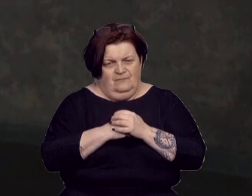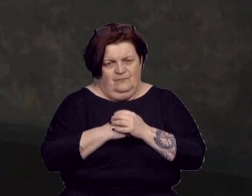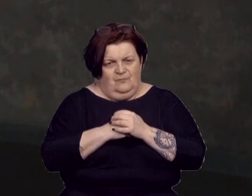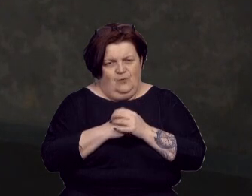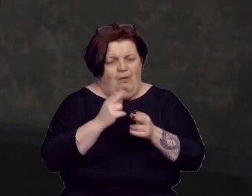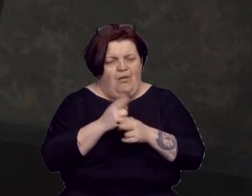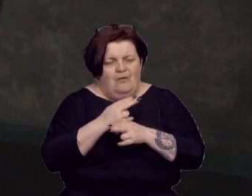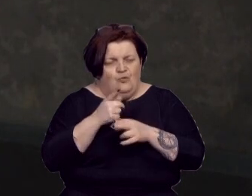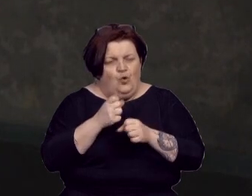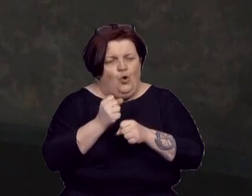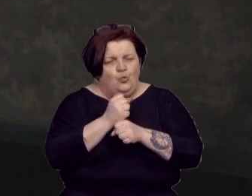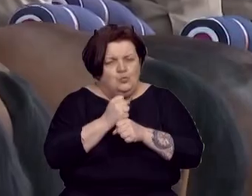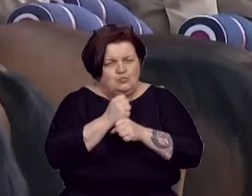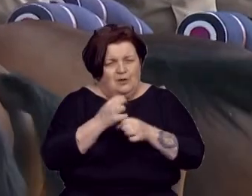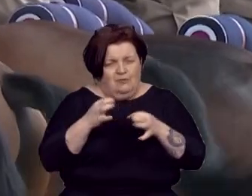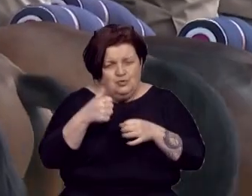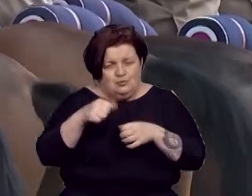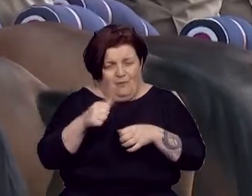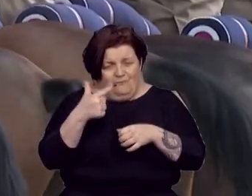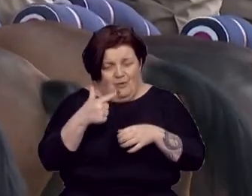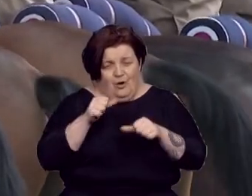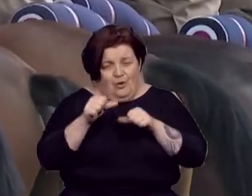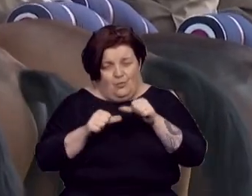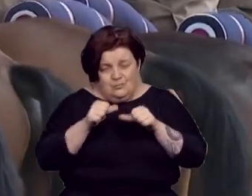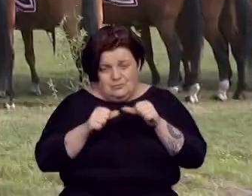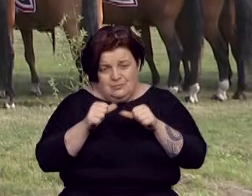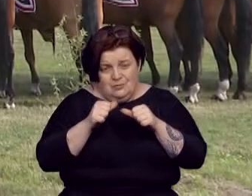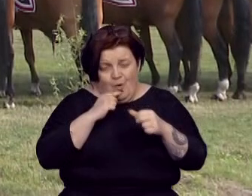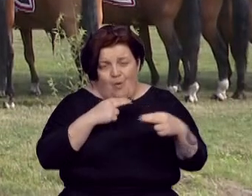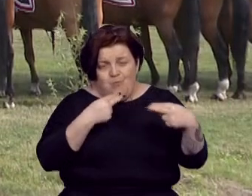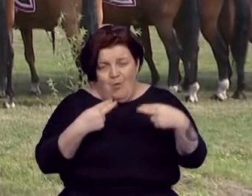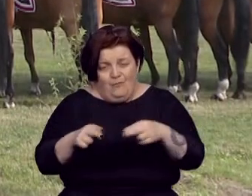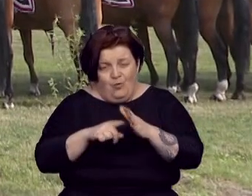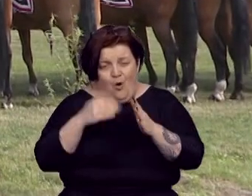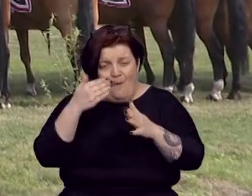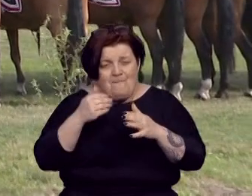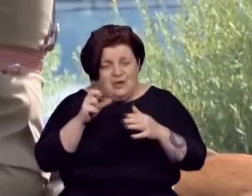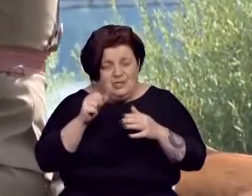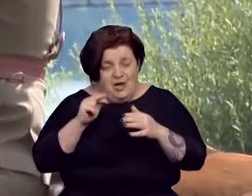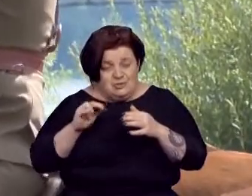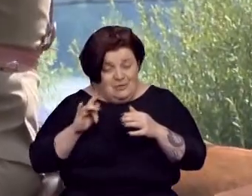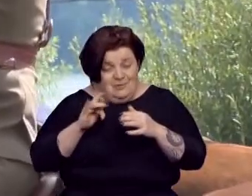kiedy Grudziądz obchodzi 102. rocznicę powrotu do macierzy,